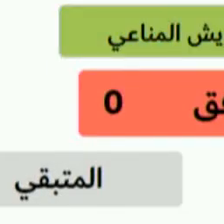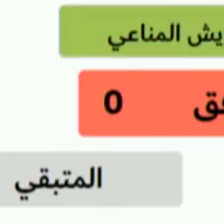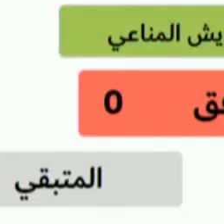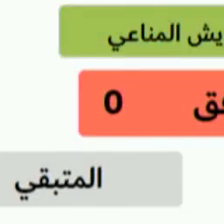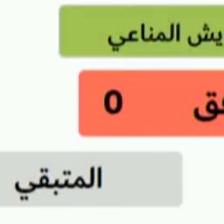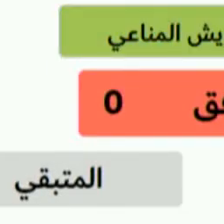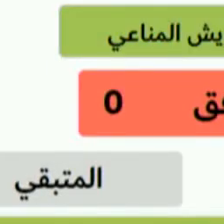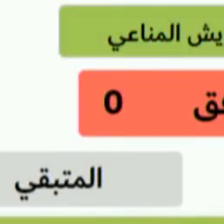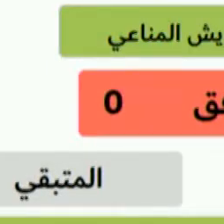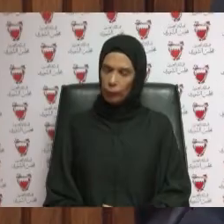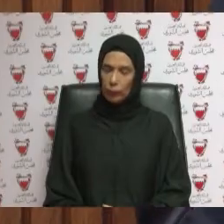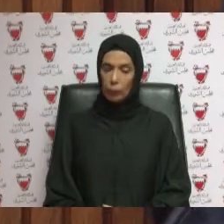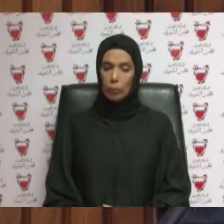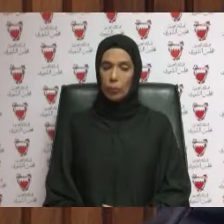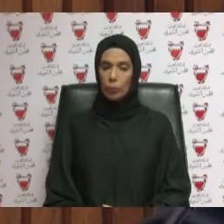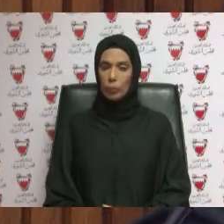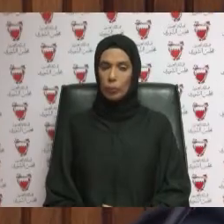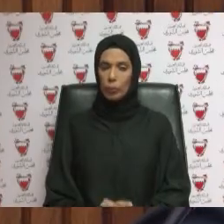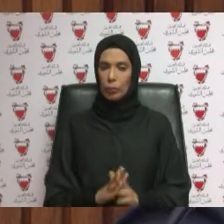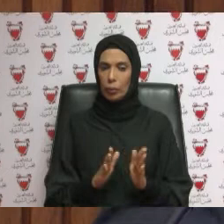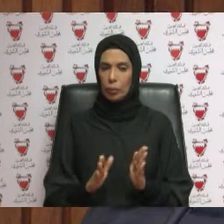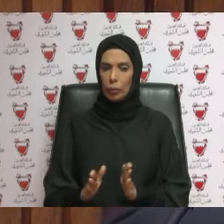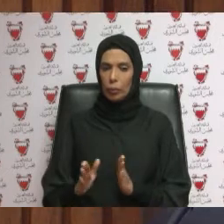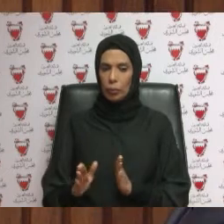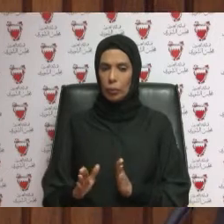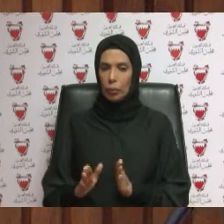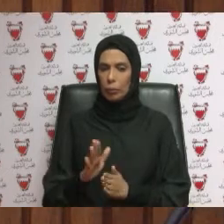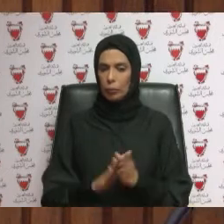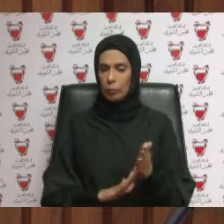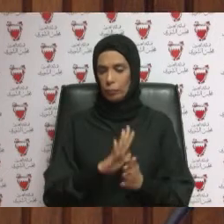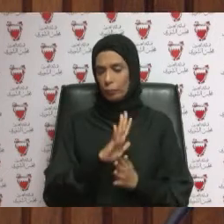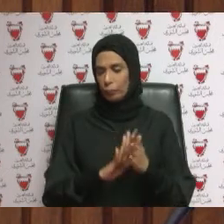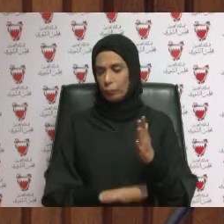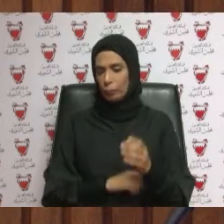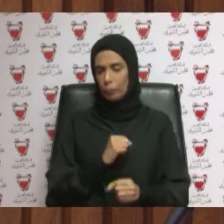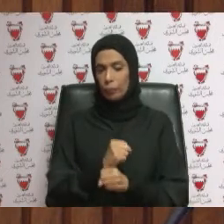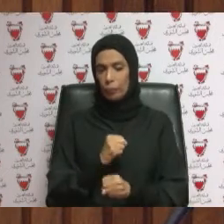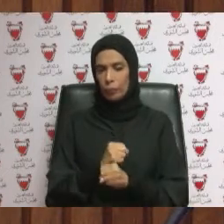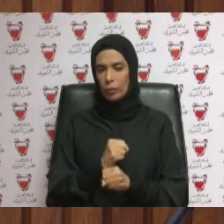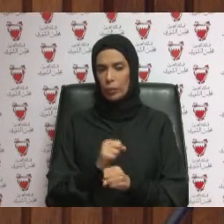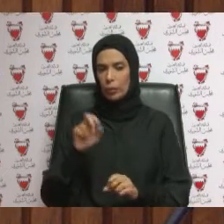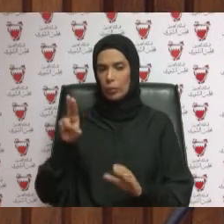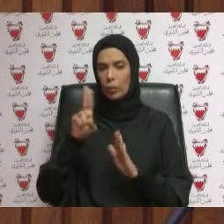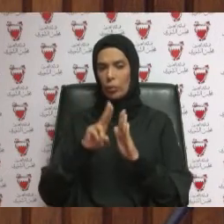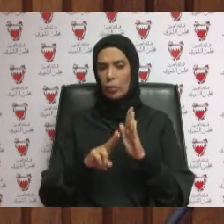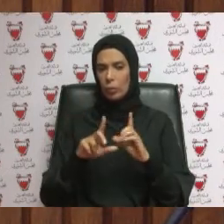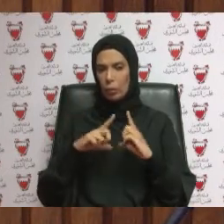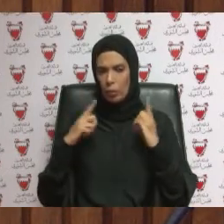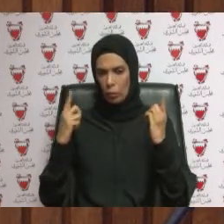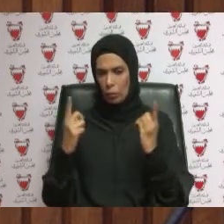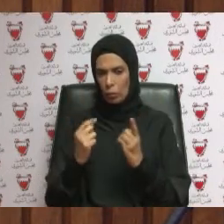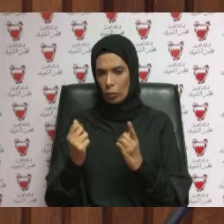شكرا جزيلا. ننتقل للبند التالي من جدول الأعمال، وهو تقرير لجنة الشؤون